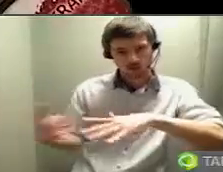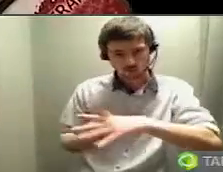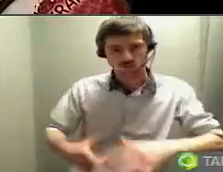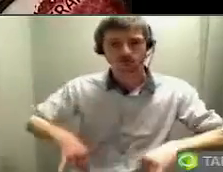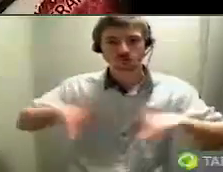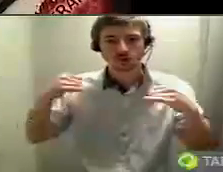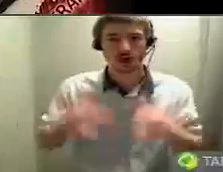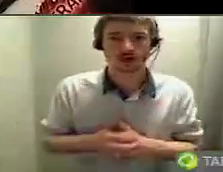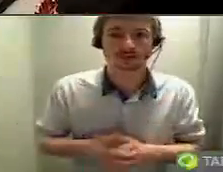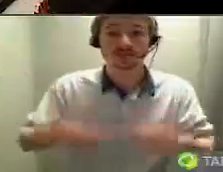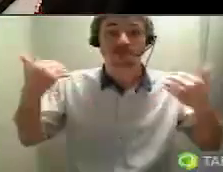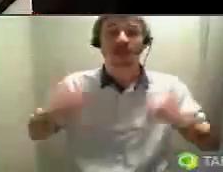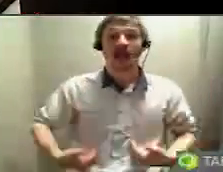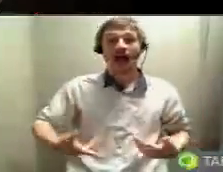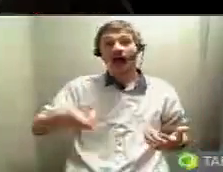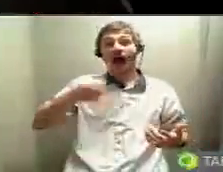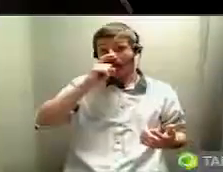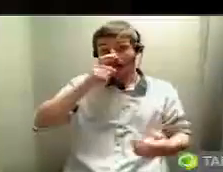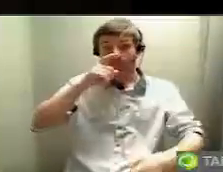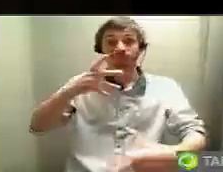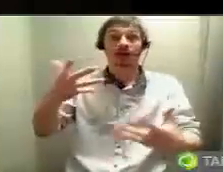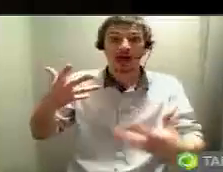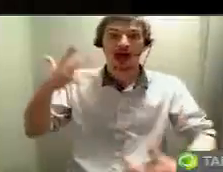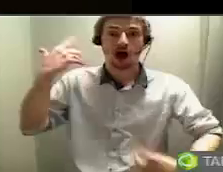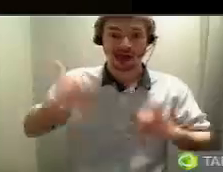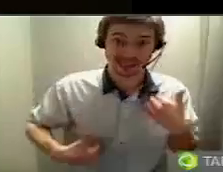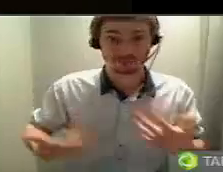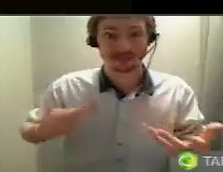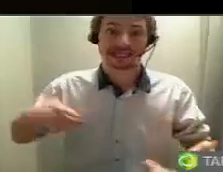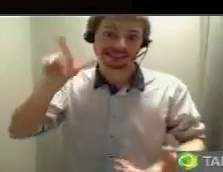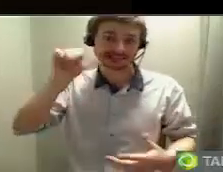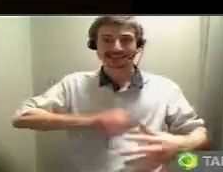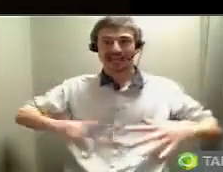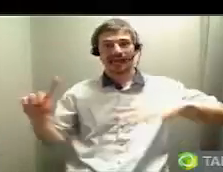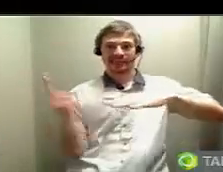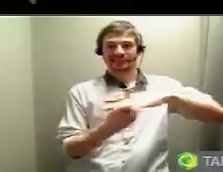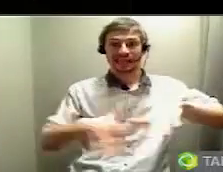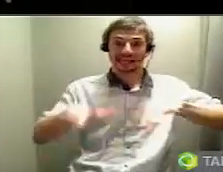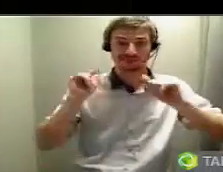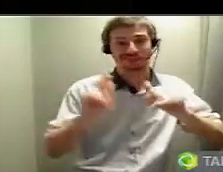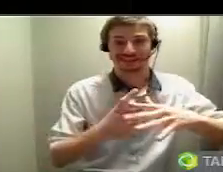et handicapé, pour s'intégrer, il vaut mieux qu'on se désintègre. Donc je lui passe la parole. Hein. Voilà. Bon,